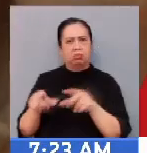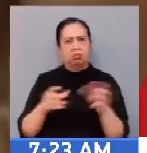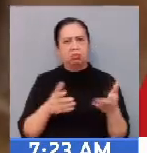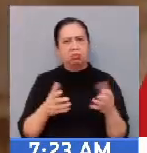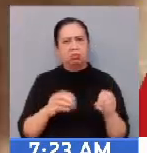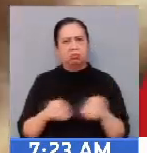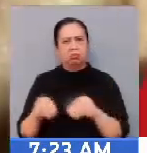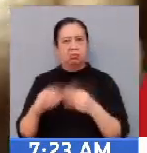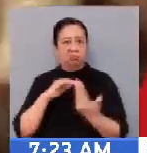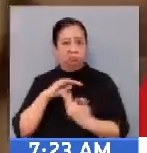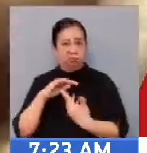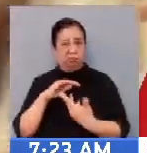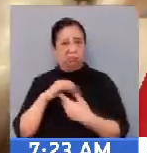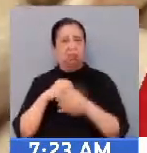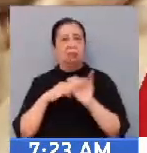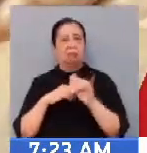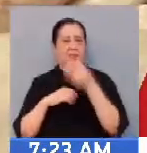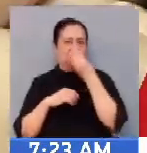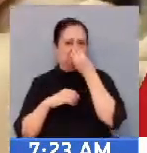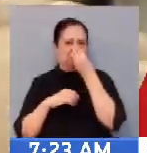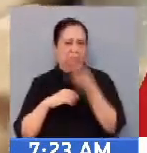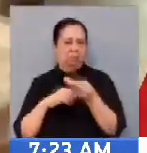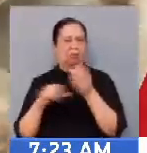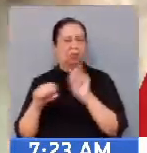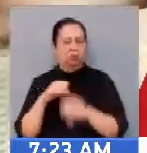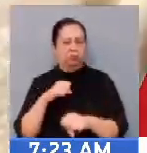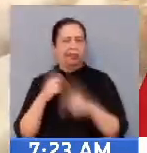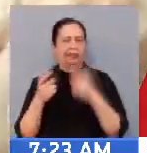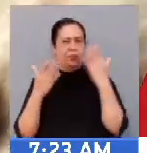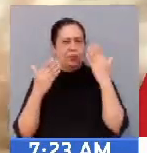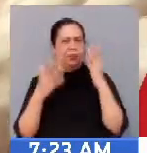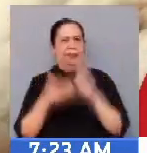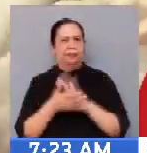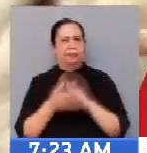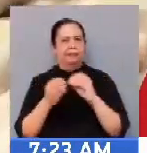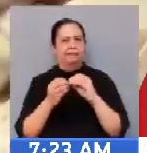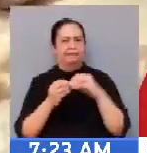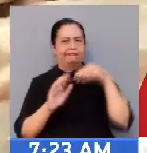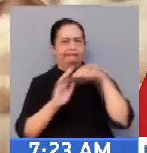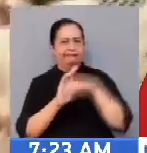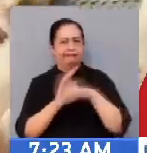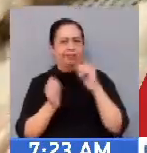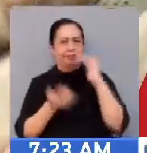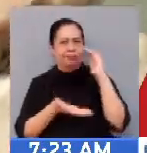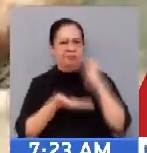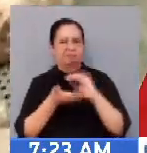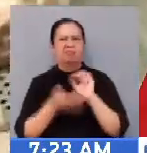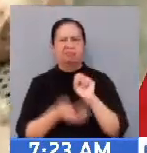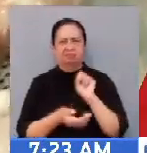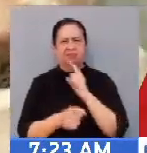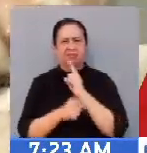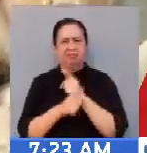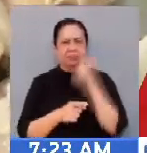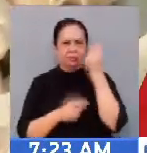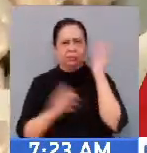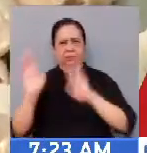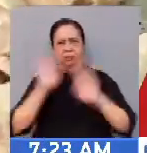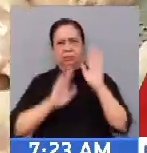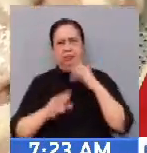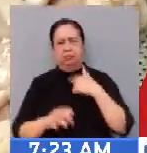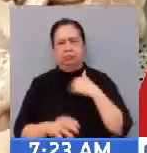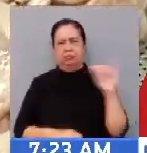medyo nagmahalan na po. So sana eh medyo naman sana bumababa. Ano po? Ayun nga po eh. Kasi nahirapan din kami kasi sa taas